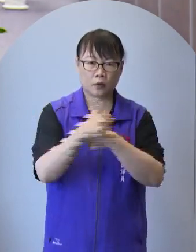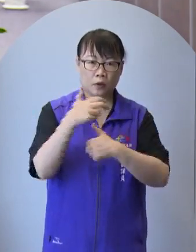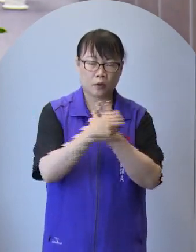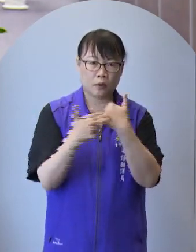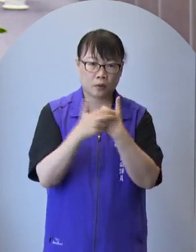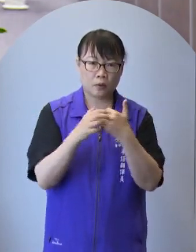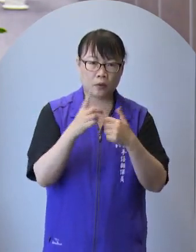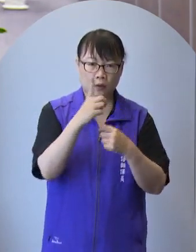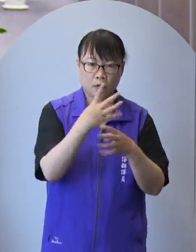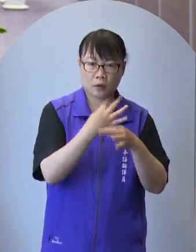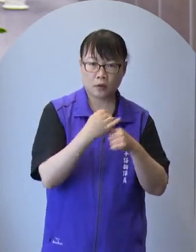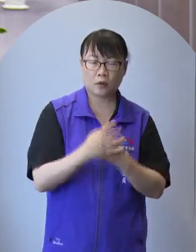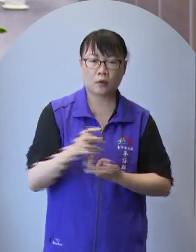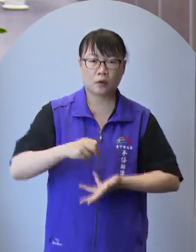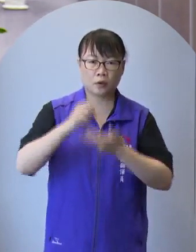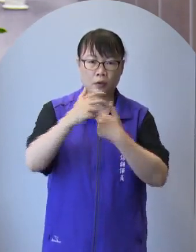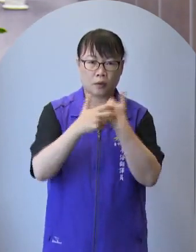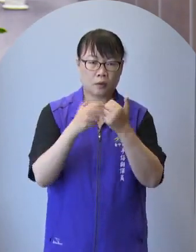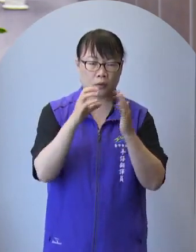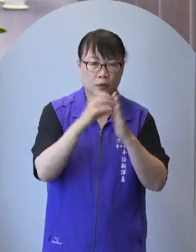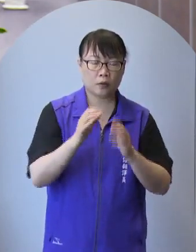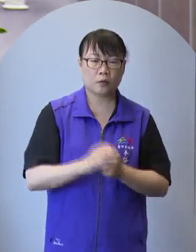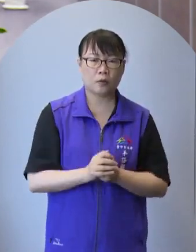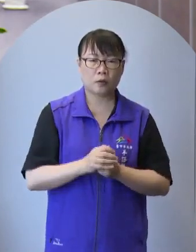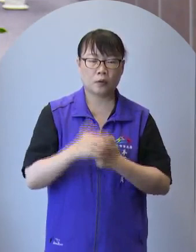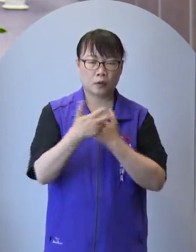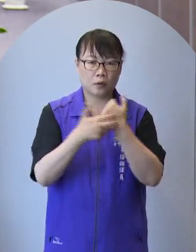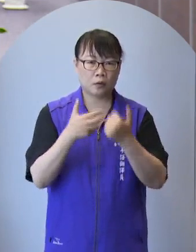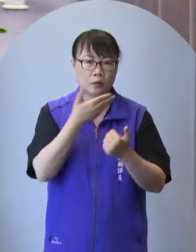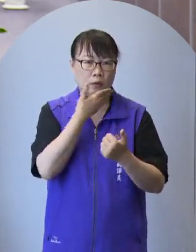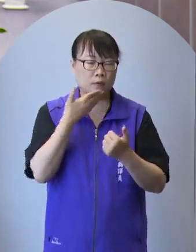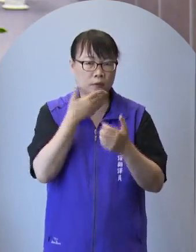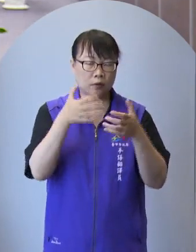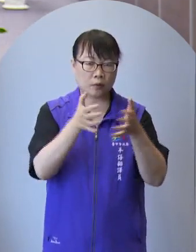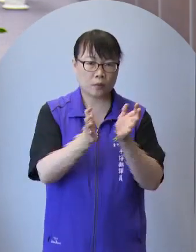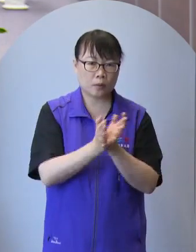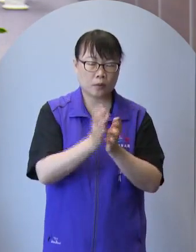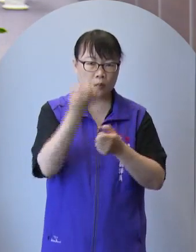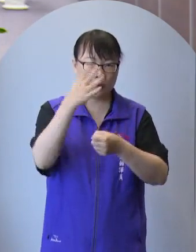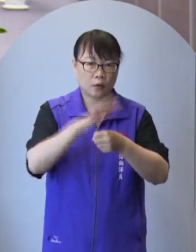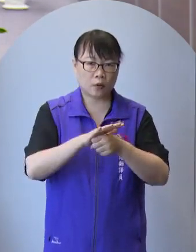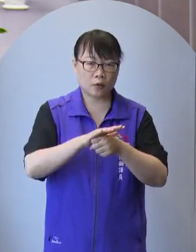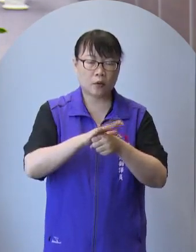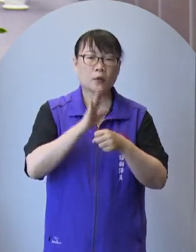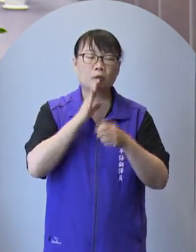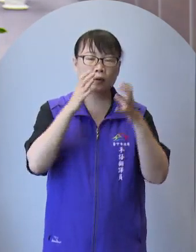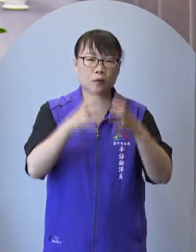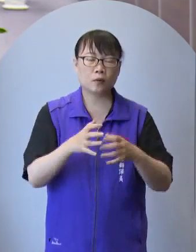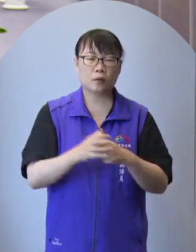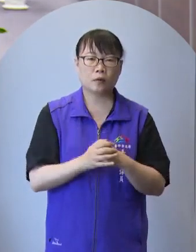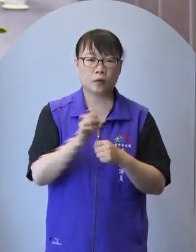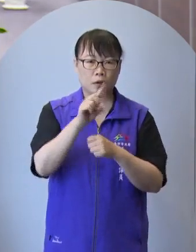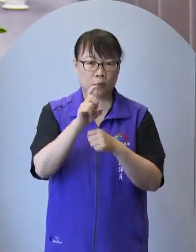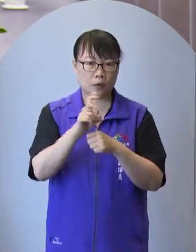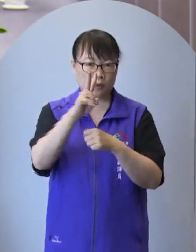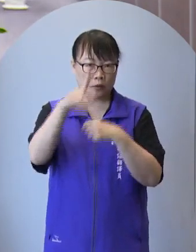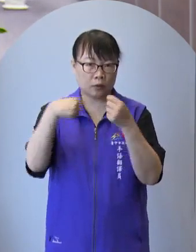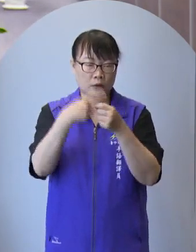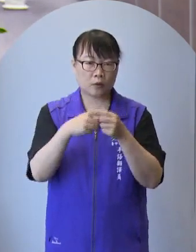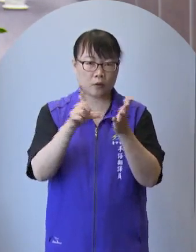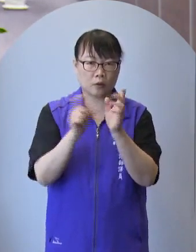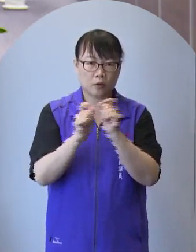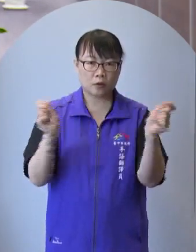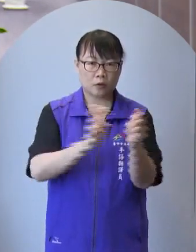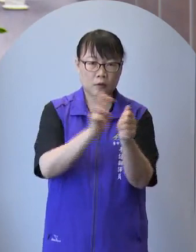案机关卫生局，案由卫生福利部112年度增额补助卫生局办理112年度长